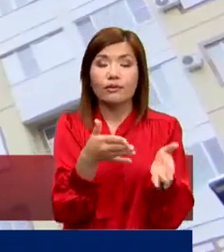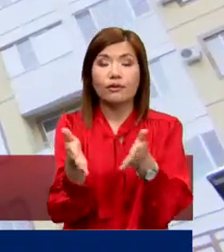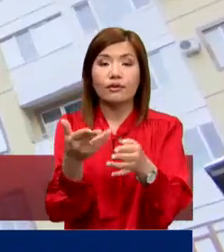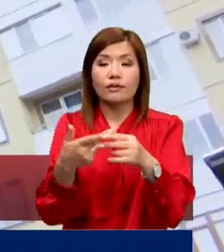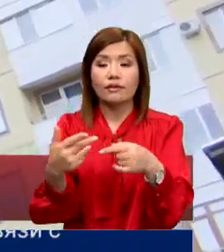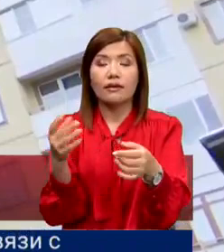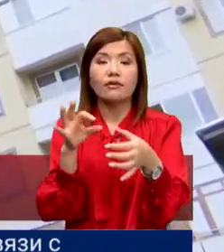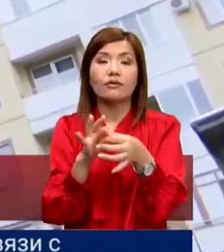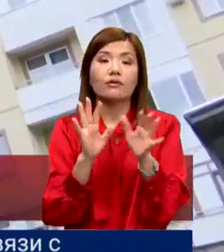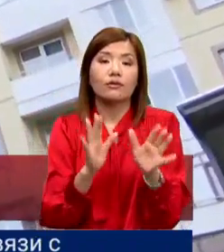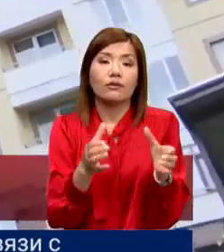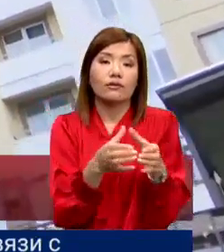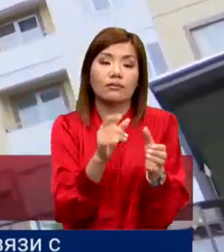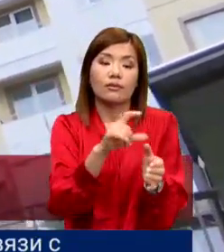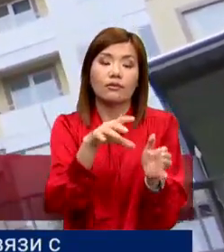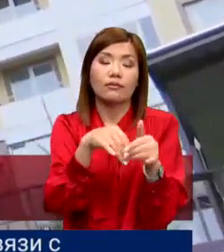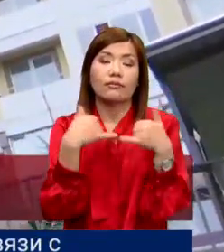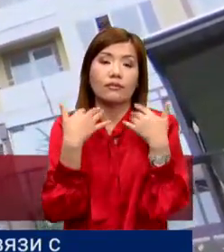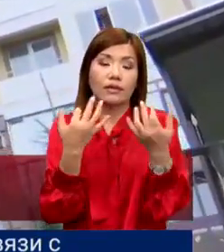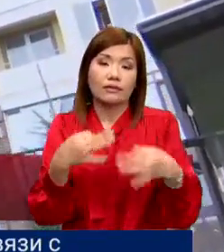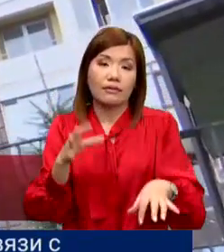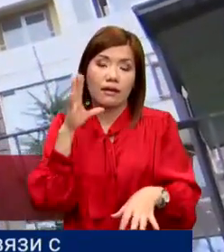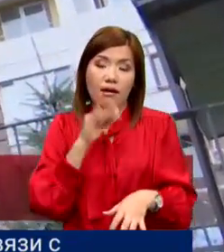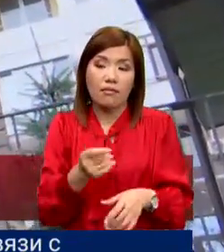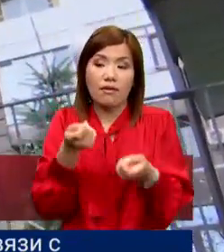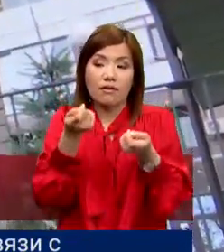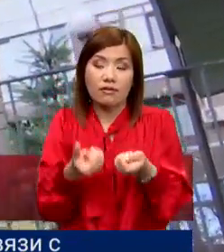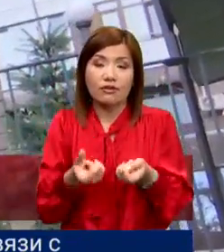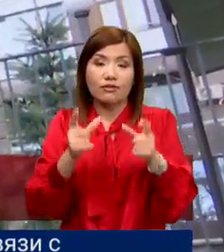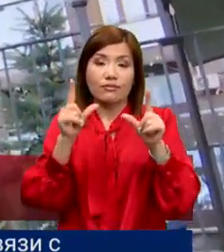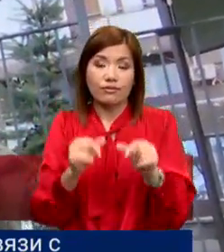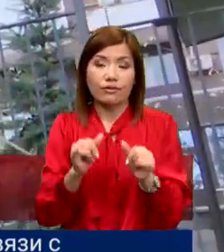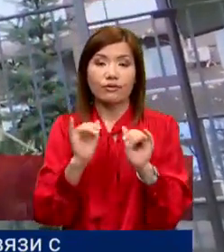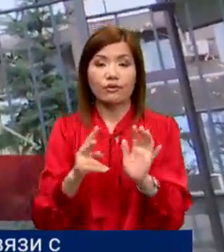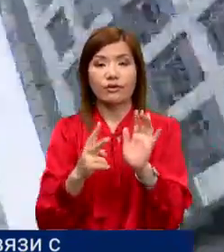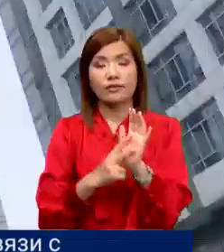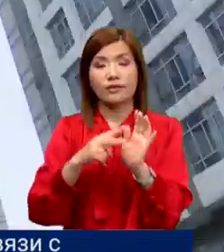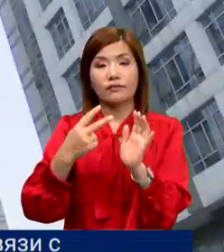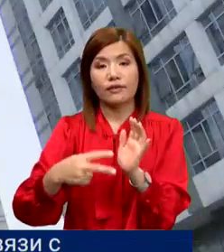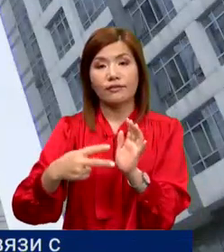бір санатына ғана қол жетімді. Сондықтан арзан ипотеканың дәуірі 7-20-25-пен бірге